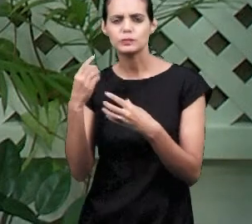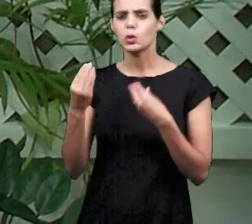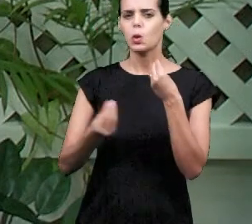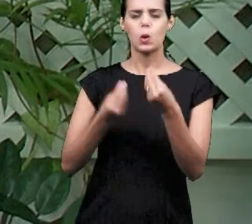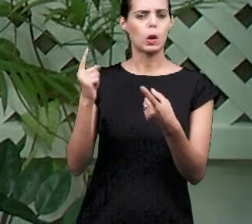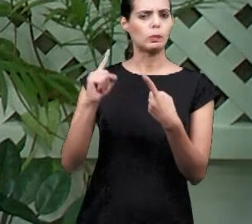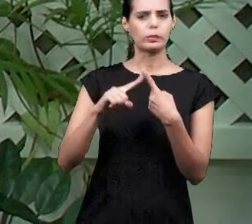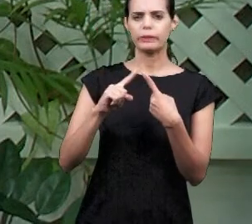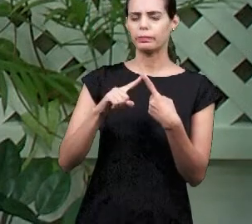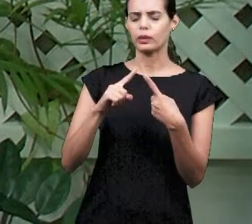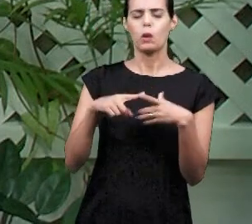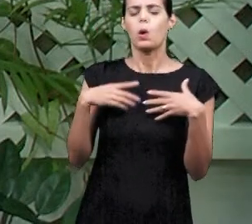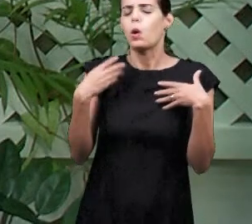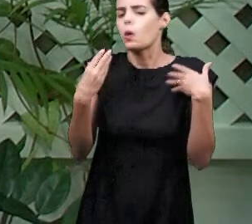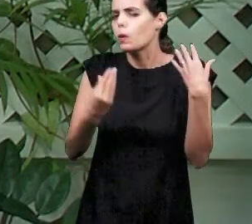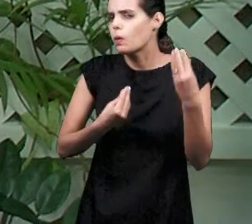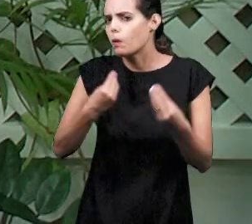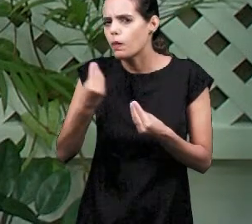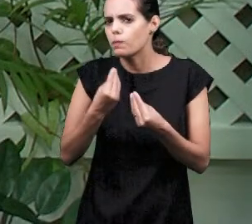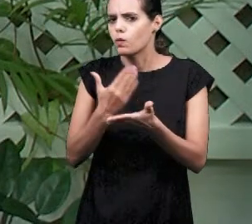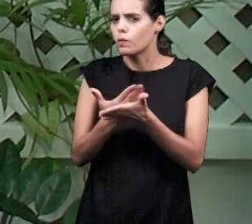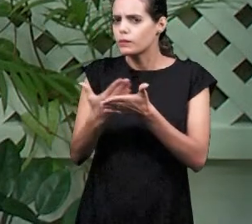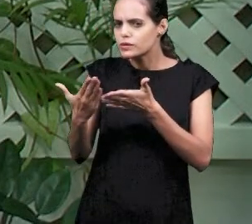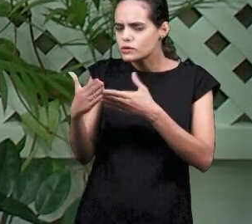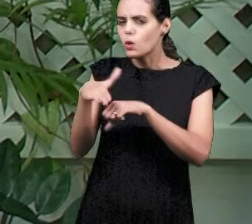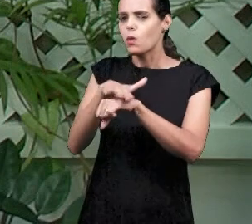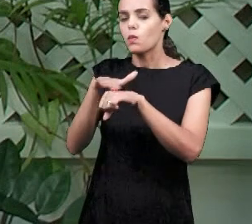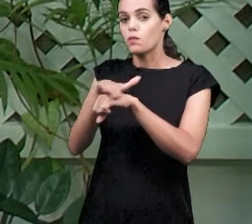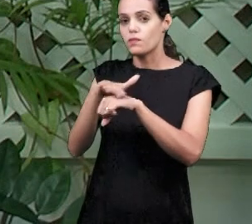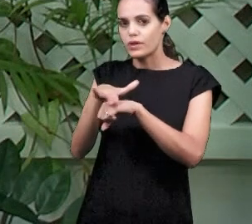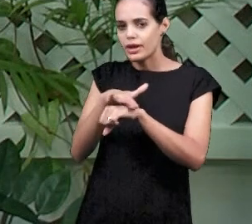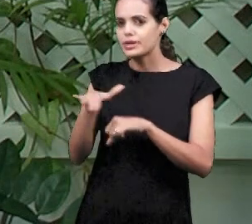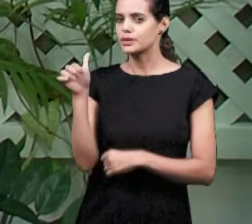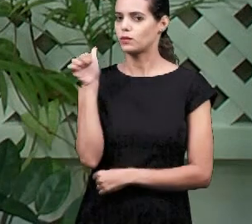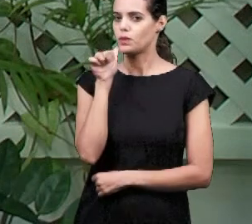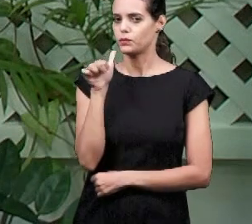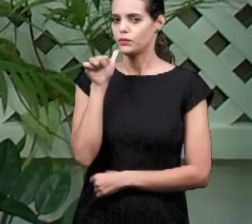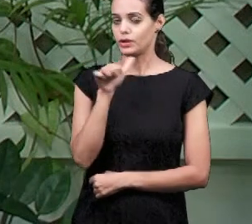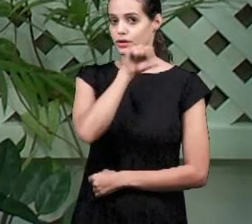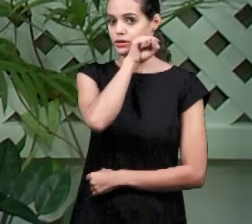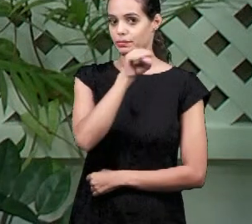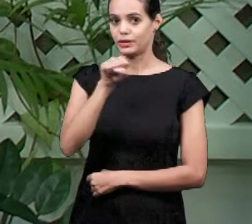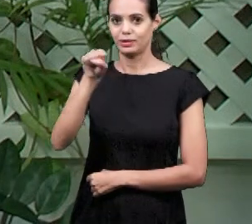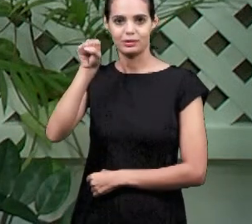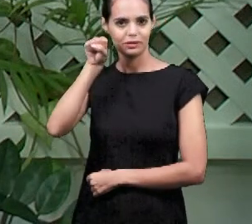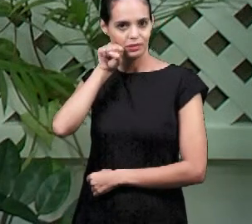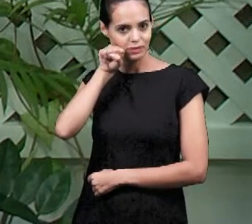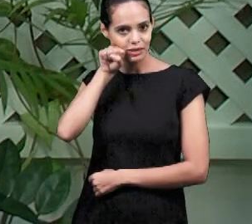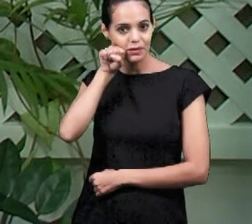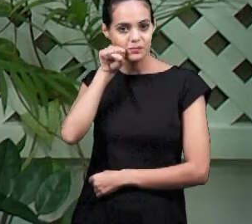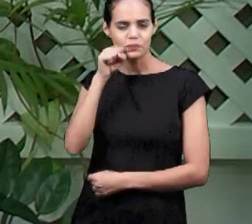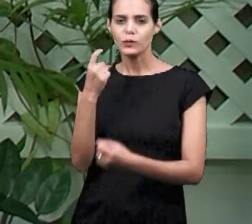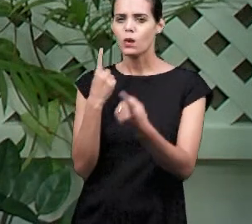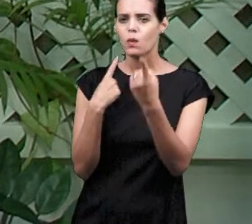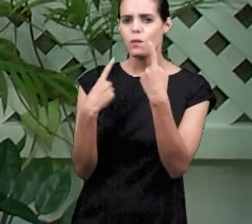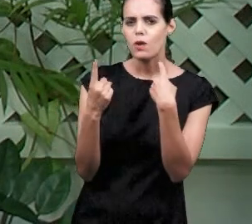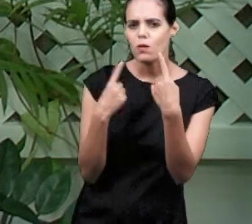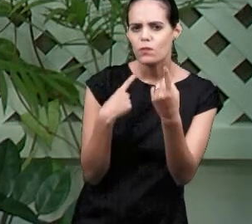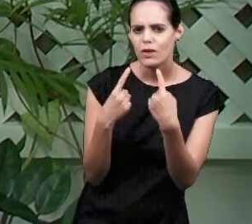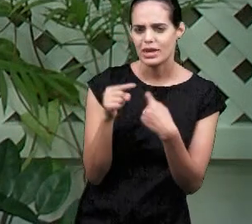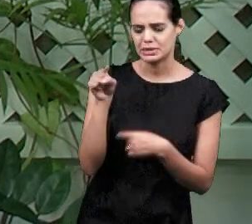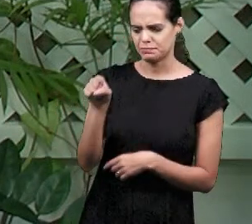Dieu. Donc, Dieu est souverain. Donc, cela s'appelle l'élection.